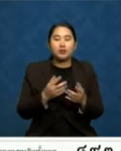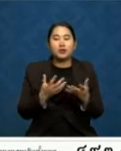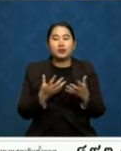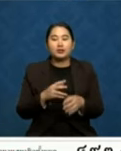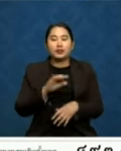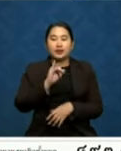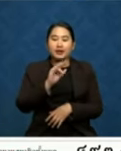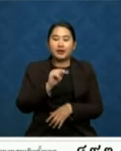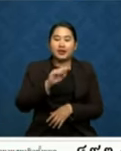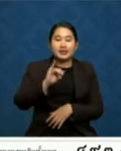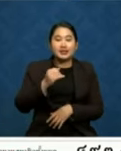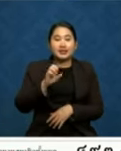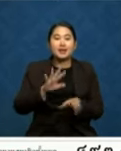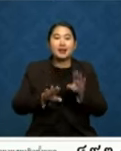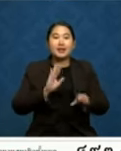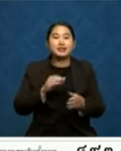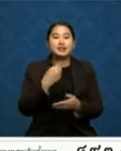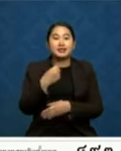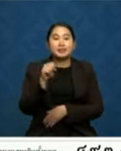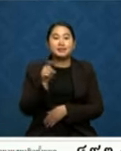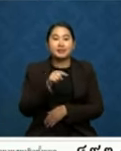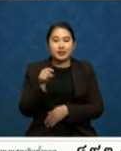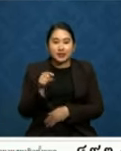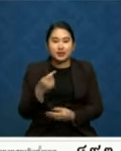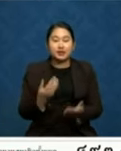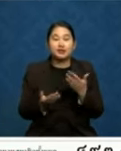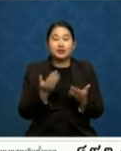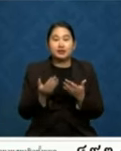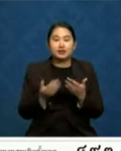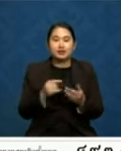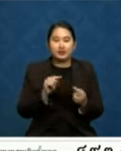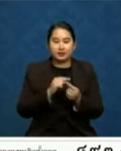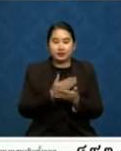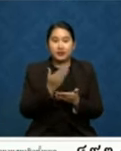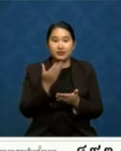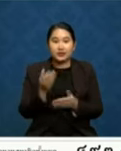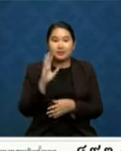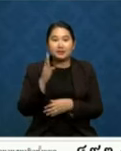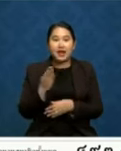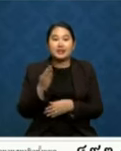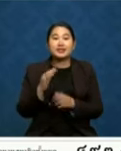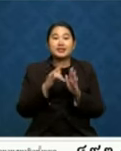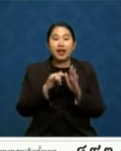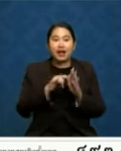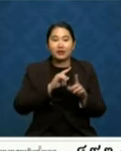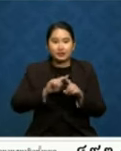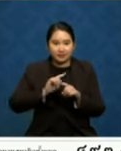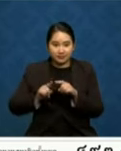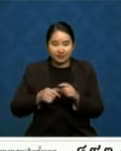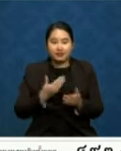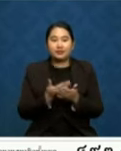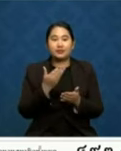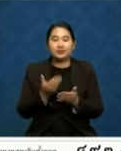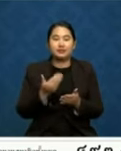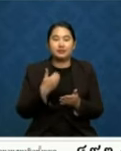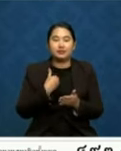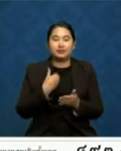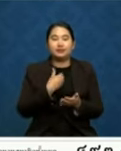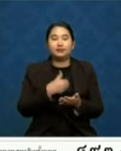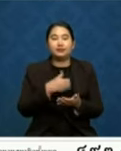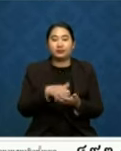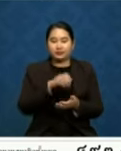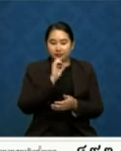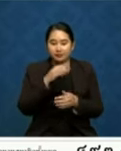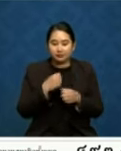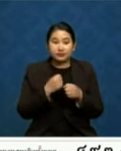อร์กิสเบอร์เล่เฉลี่ย 40%หรือว่าในส่วนของที่จะซื้อใบยานะครับยาสูบต่างๆก็จะเพิ่มขึ้นหลายต่อหลายอย่างเนี่ยแสดงว่าท่